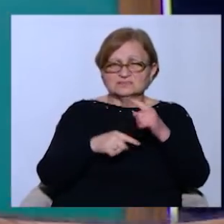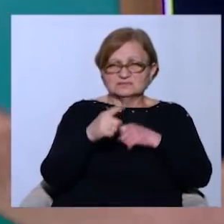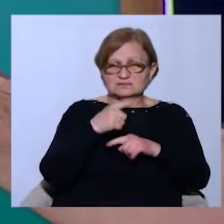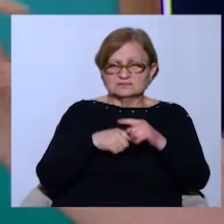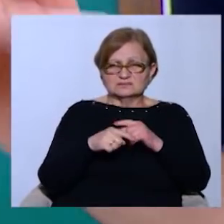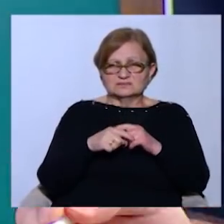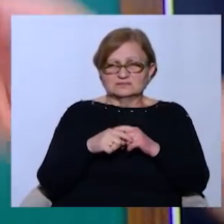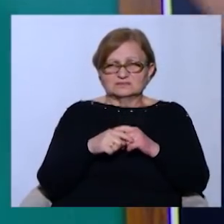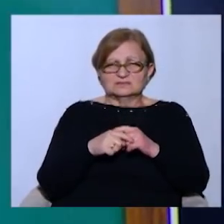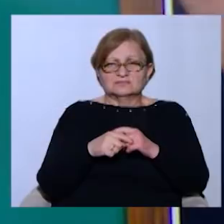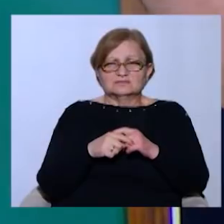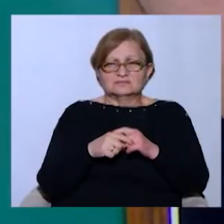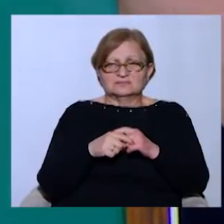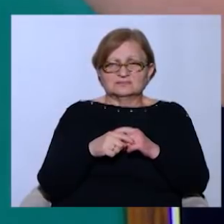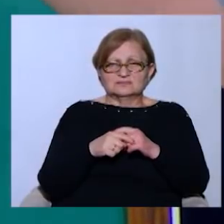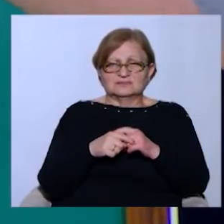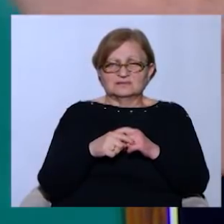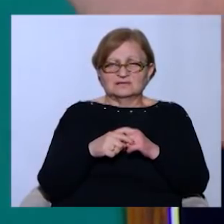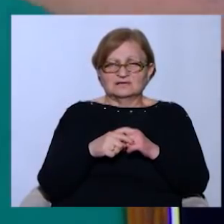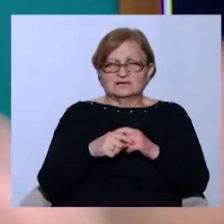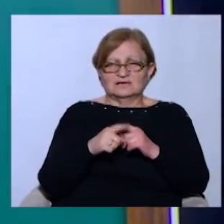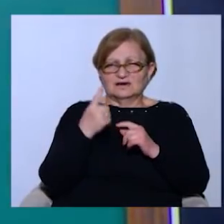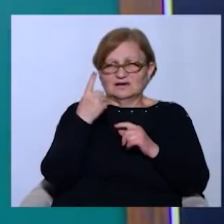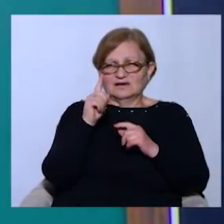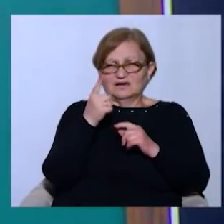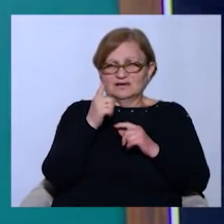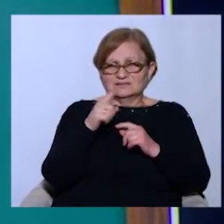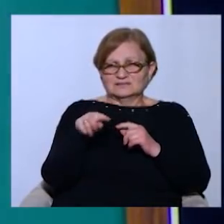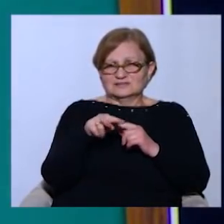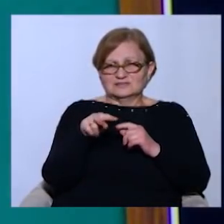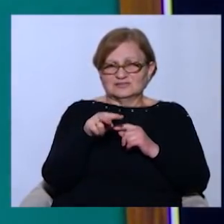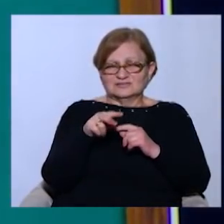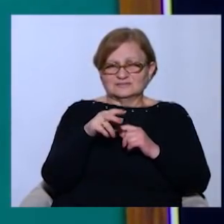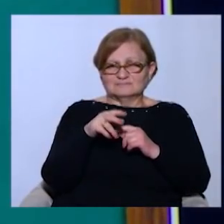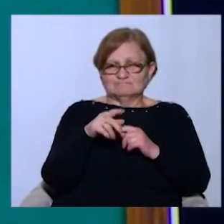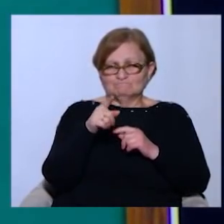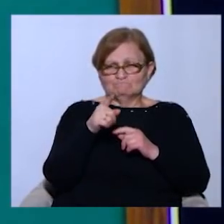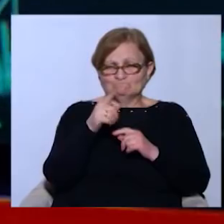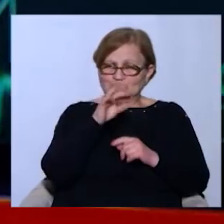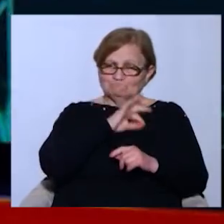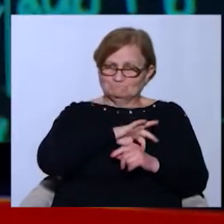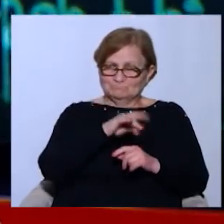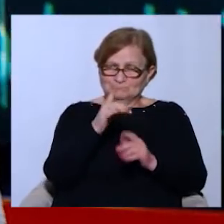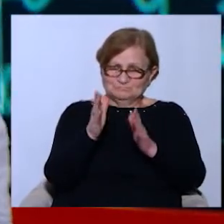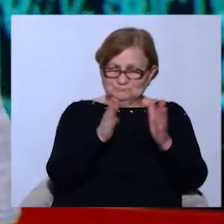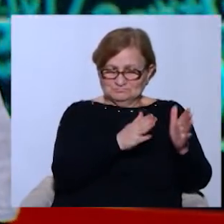2 ლარი მოვიგე, 1 წავაგე, ესე იგი გამოვიდა რომ 1 ლარი მოგებაშია. ეს 1